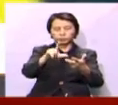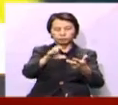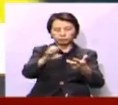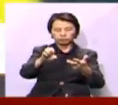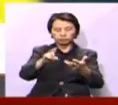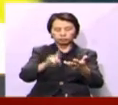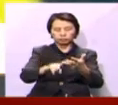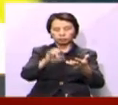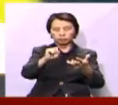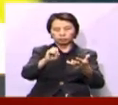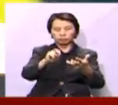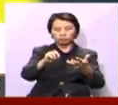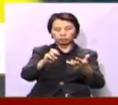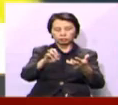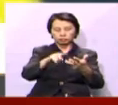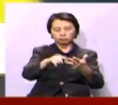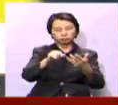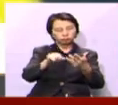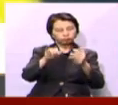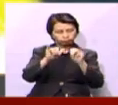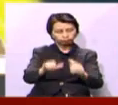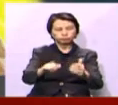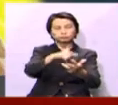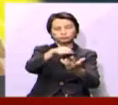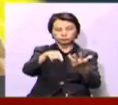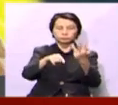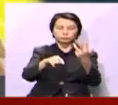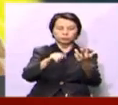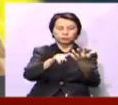dan Sandro da Silva Mendonca.